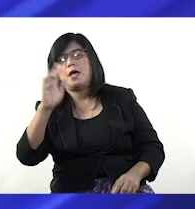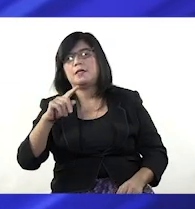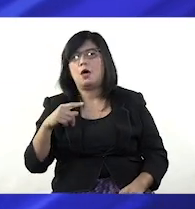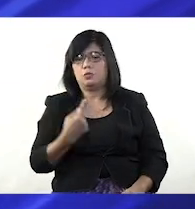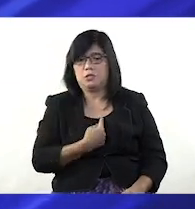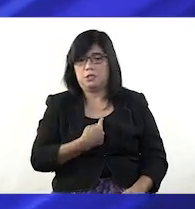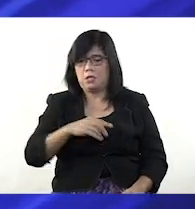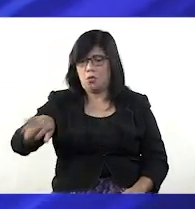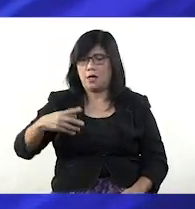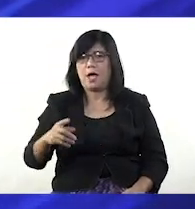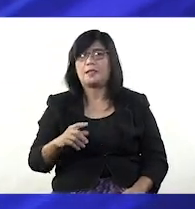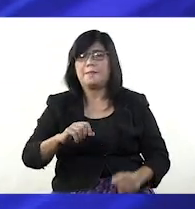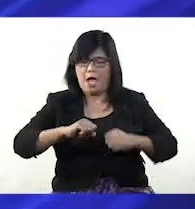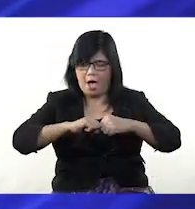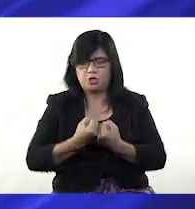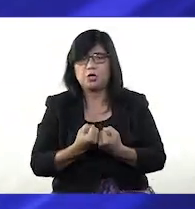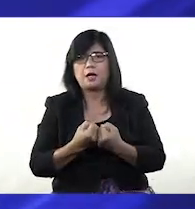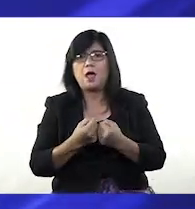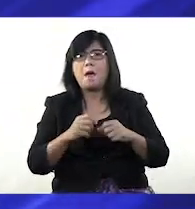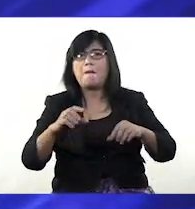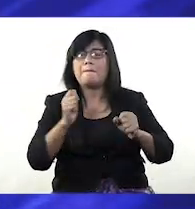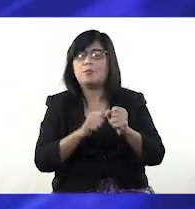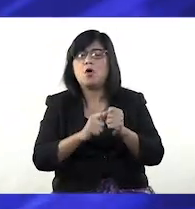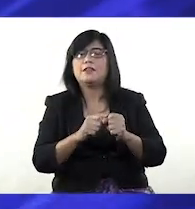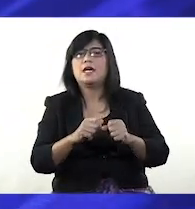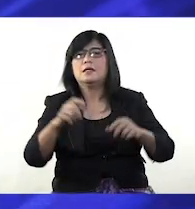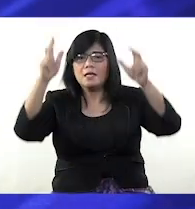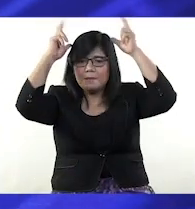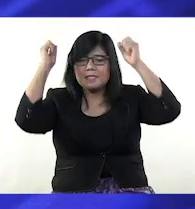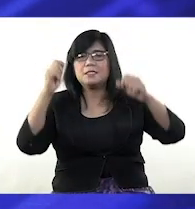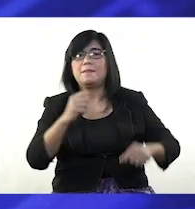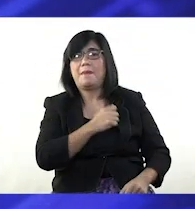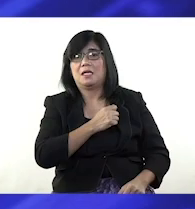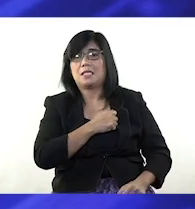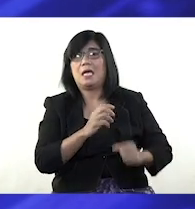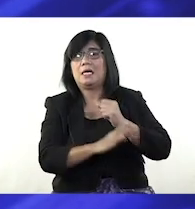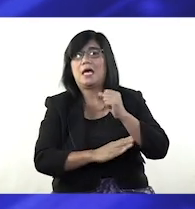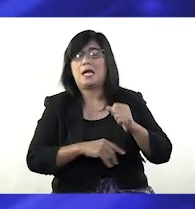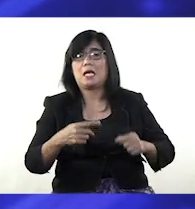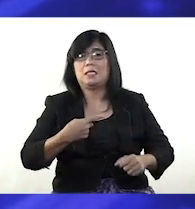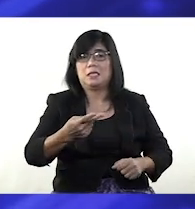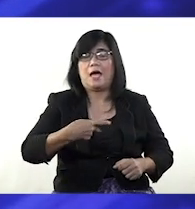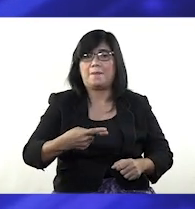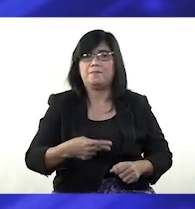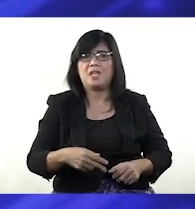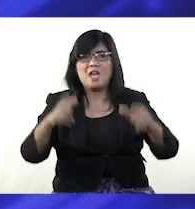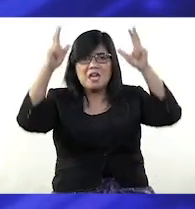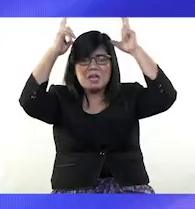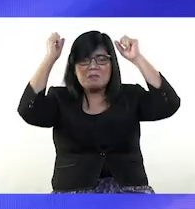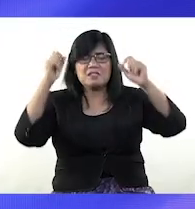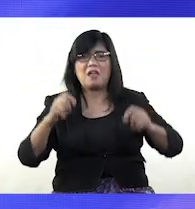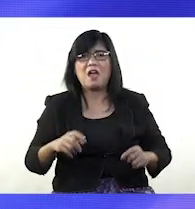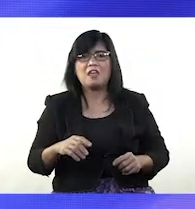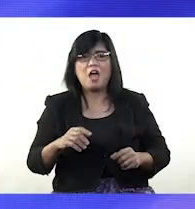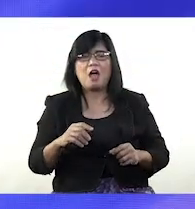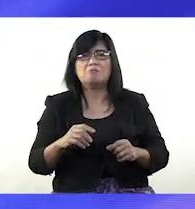Oh begitu juga asma hancurkan perbuatan iblis di bangsa negara kita Hai iblislah yang membuat tingkat percintaan makin